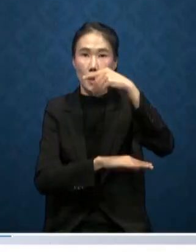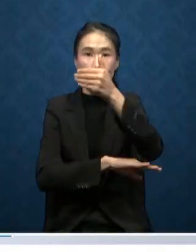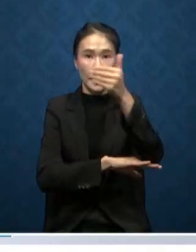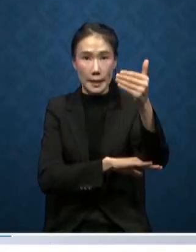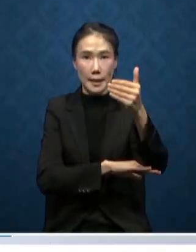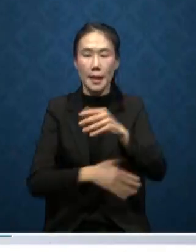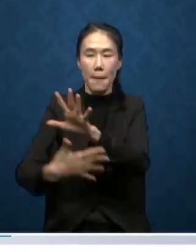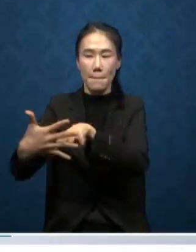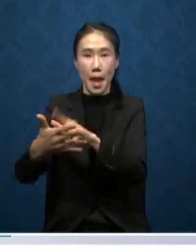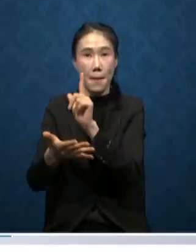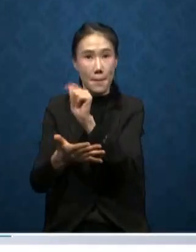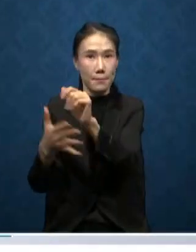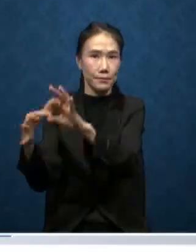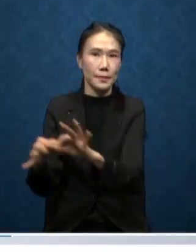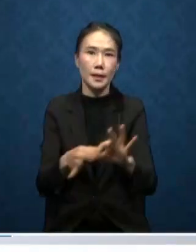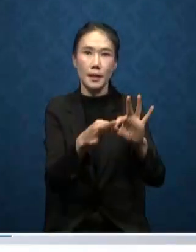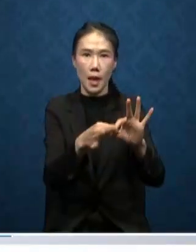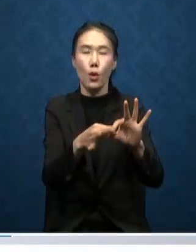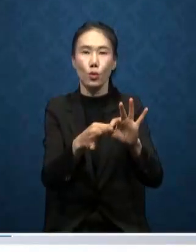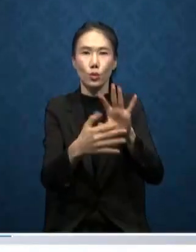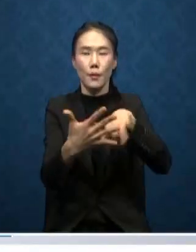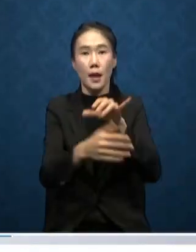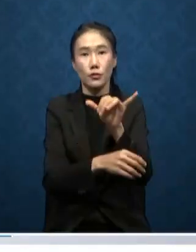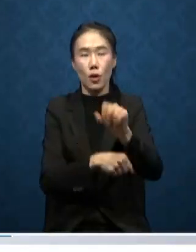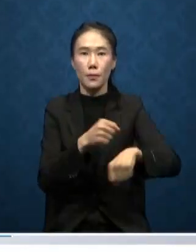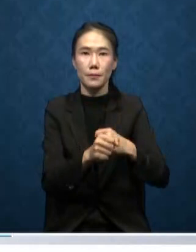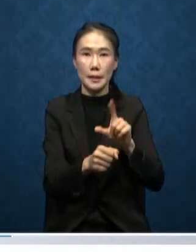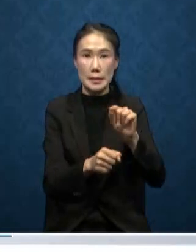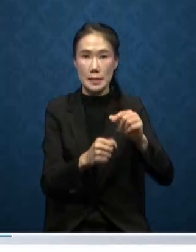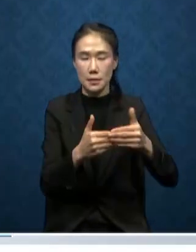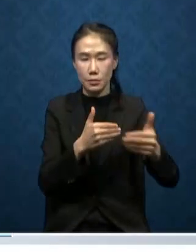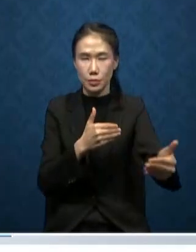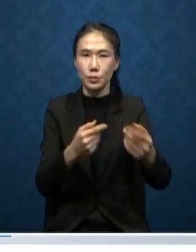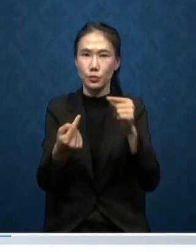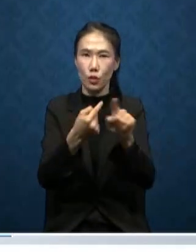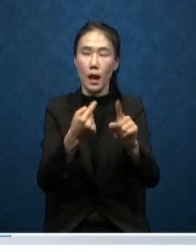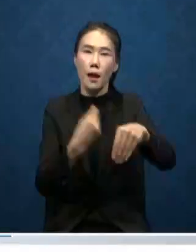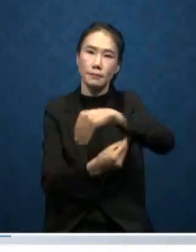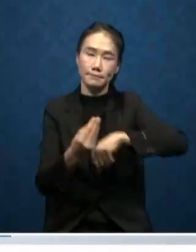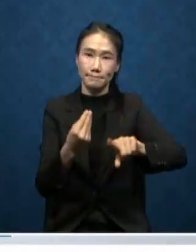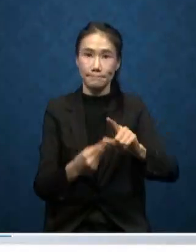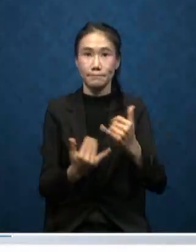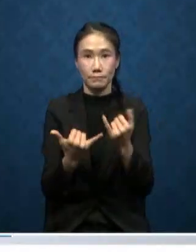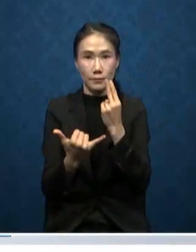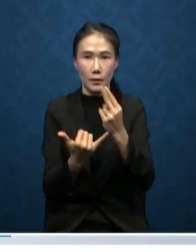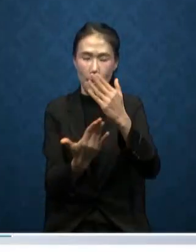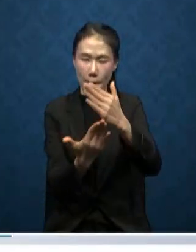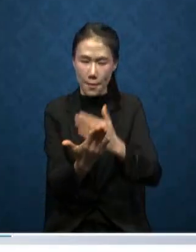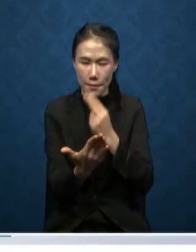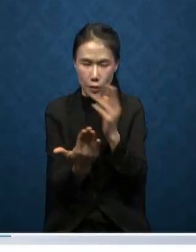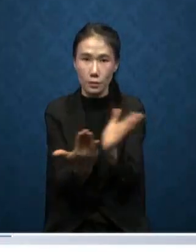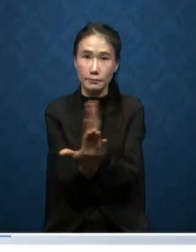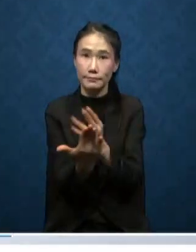แผนแม่บทภายใต้ยุทธศาสตร์ชาติประเด็นความมั่นคงทั้งนี้รายละเอียดเกี่ยวกับการพณา